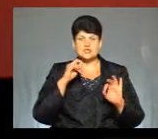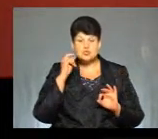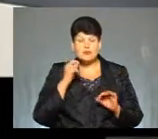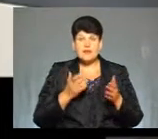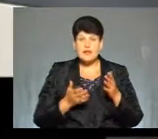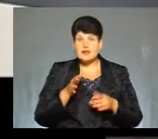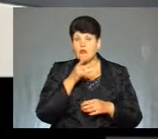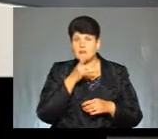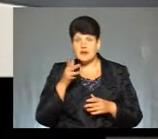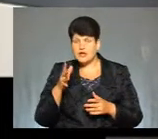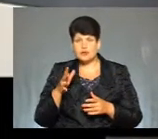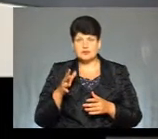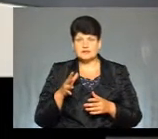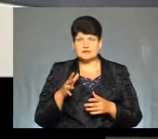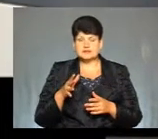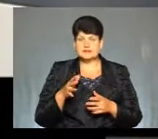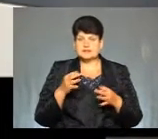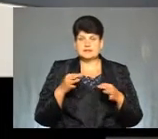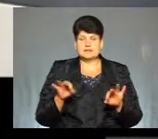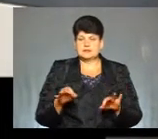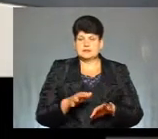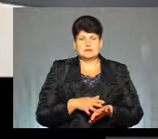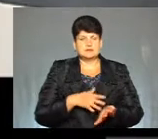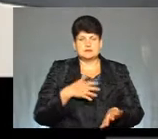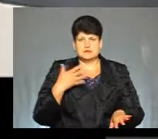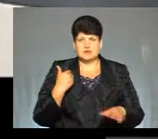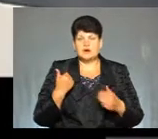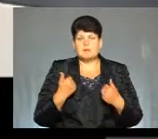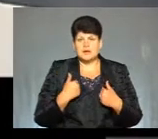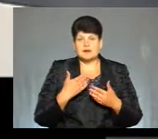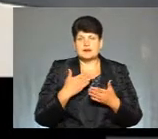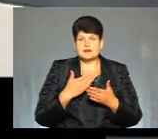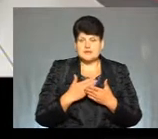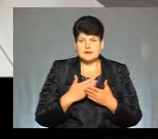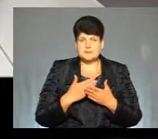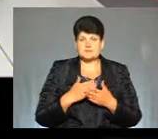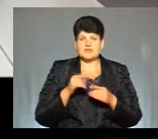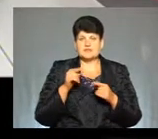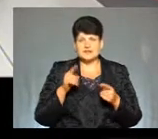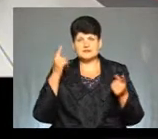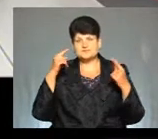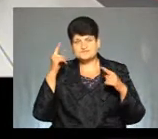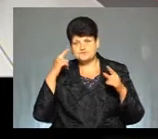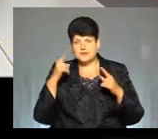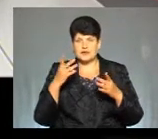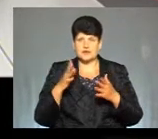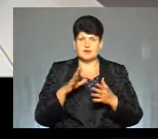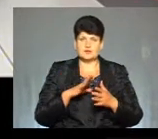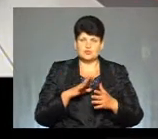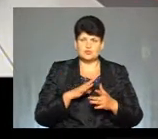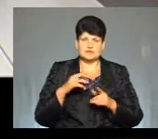період деокупації ще дуже тривалий. Ми ідеологічно, інформаційно знаходимося в тих міфах, які нам нав'язувалися